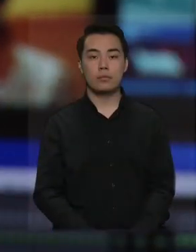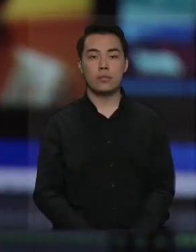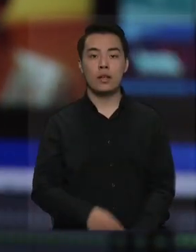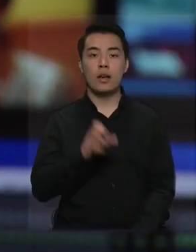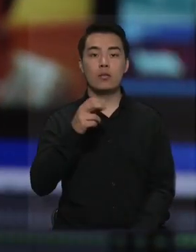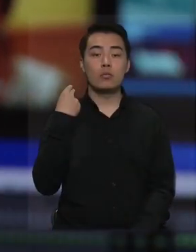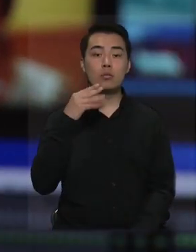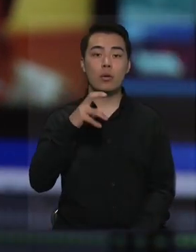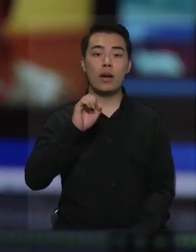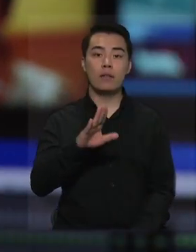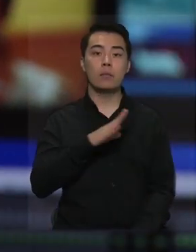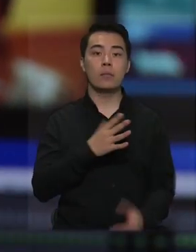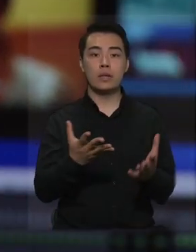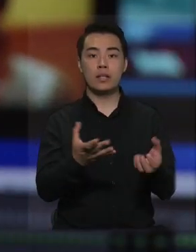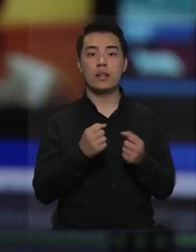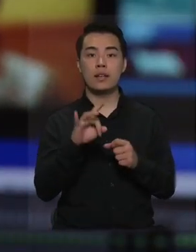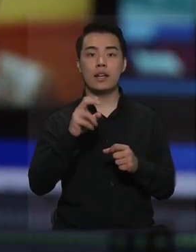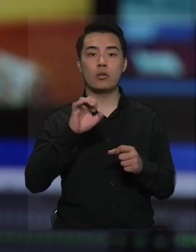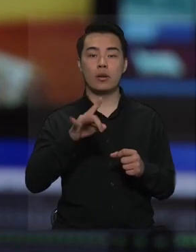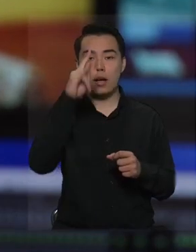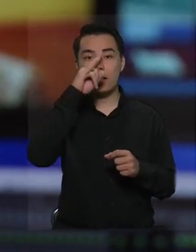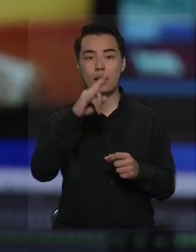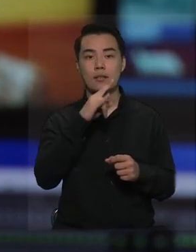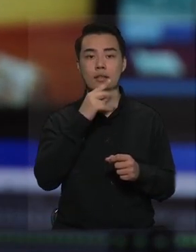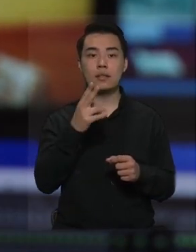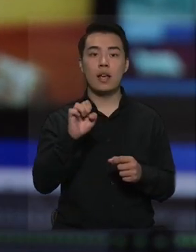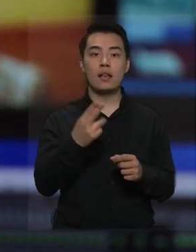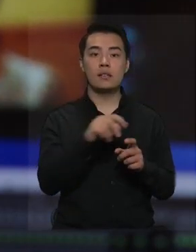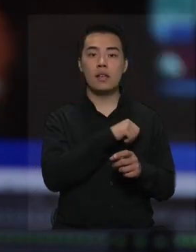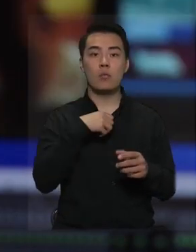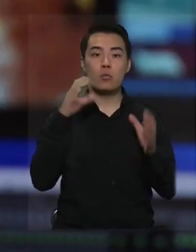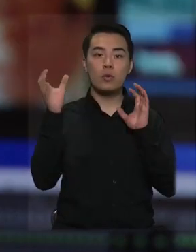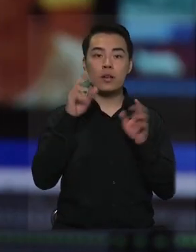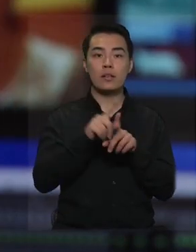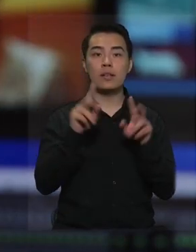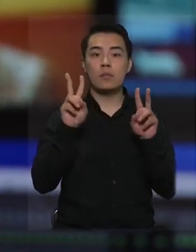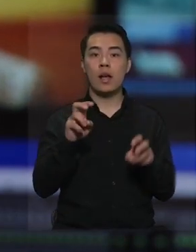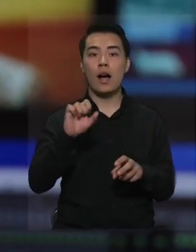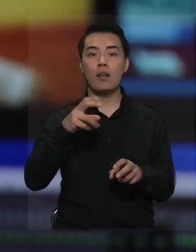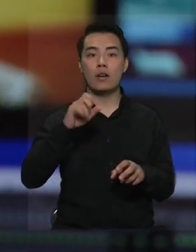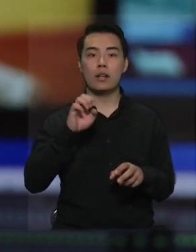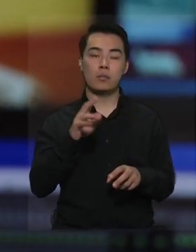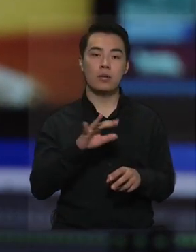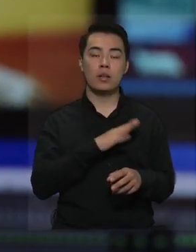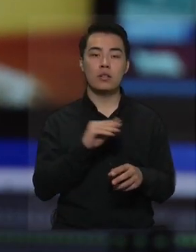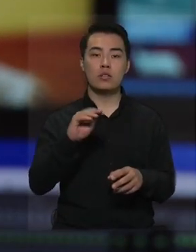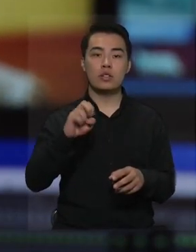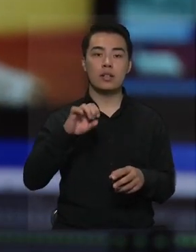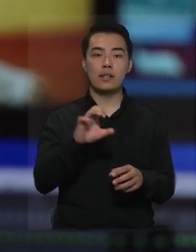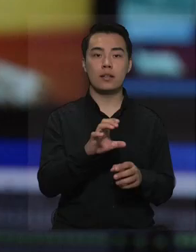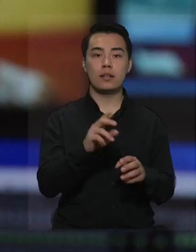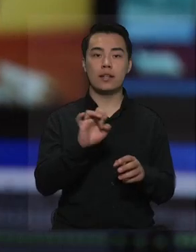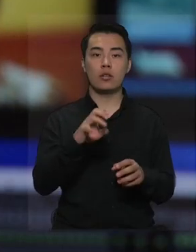в Касым жмур токаев принял ректор казахского национального университета имени аль-фараби джансии татумюбаева